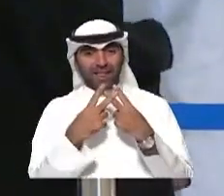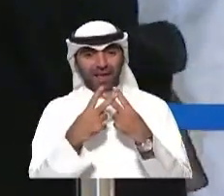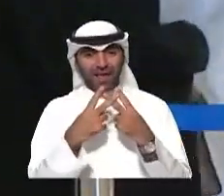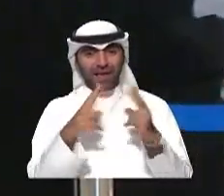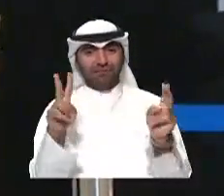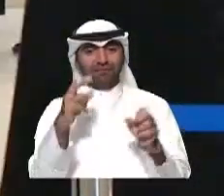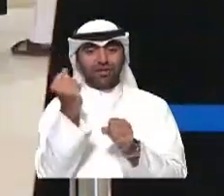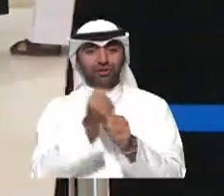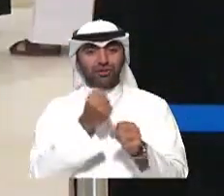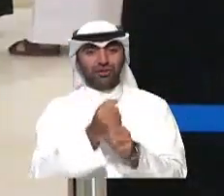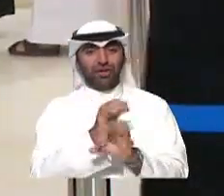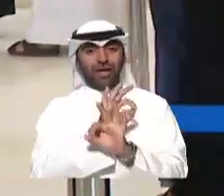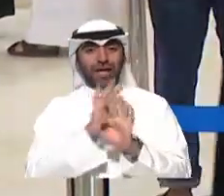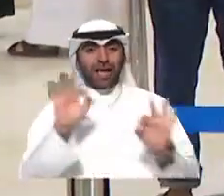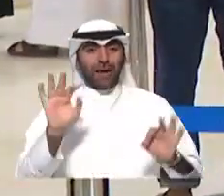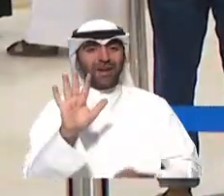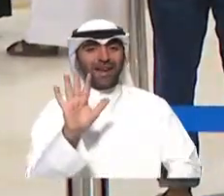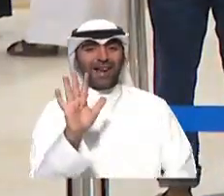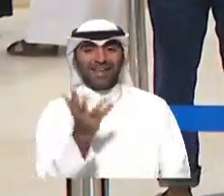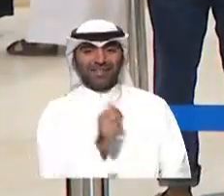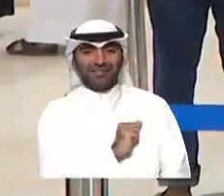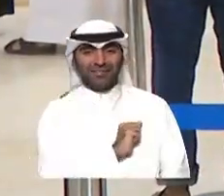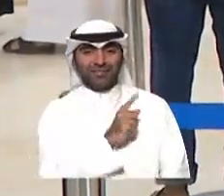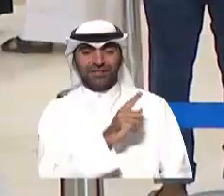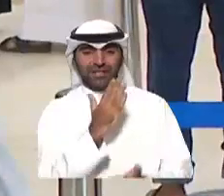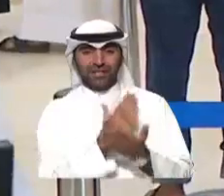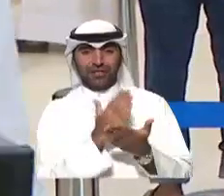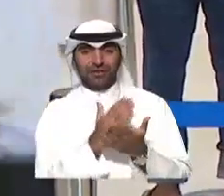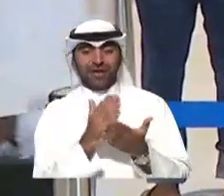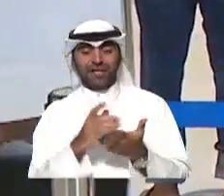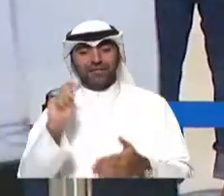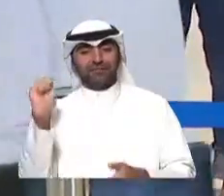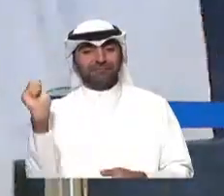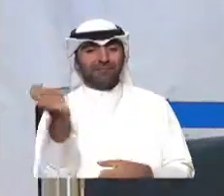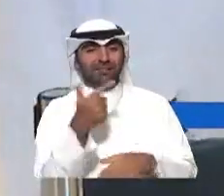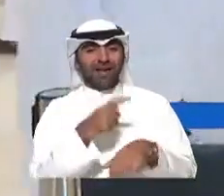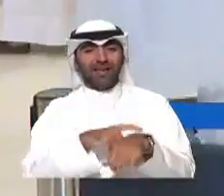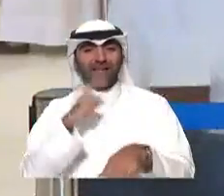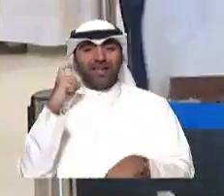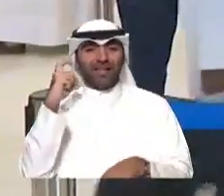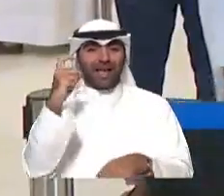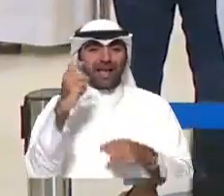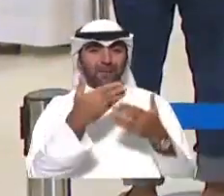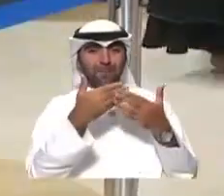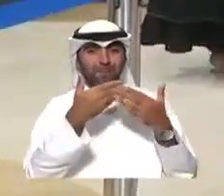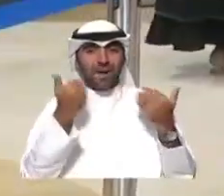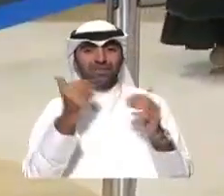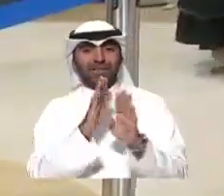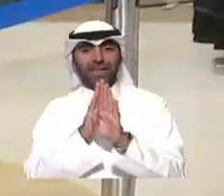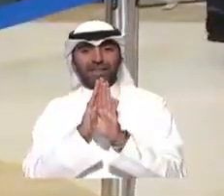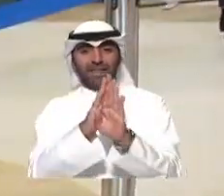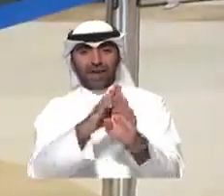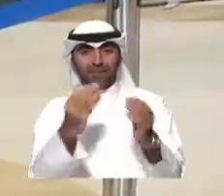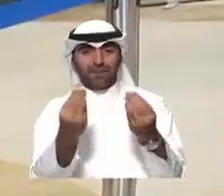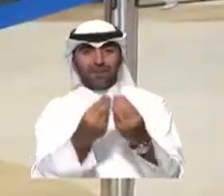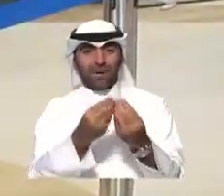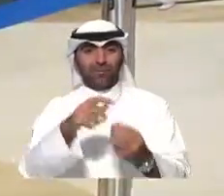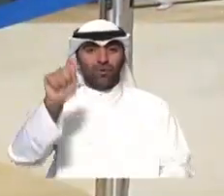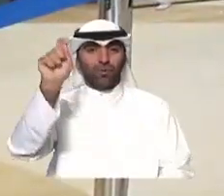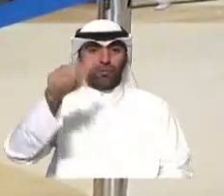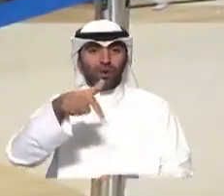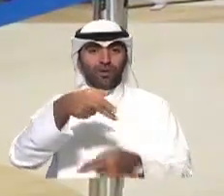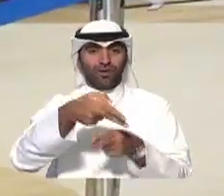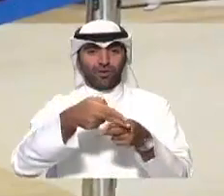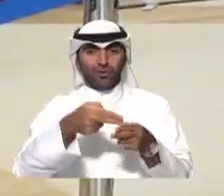المواطنين، فأنا أشوف أن هذا شيء زين وشيء ممتاز، والحمد لله الأمور طيبة وما فيها أي شيء يعني. والله بالنسبة للدوام